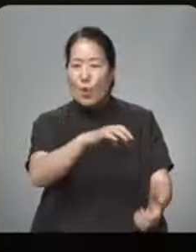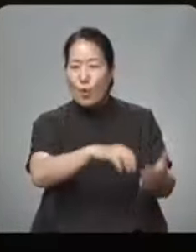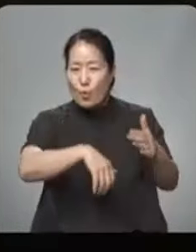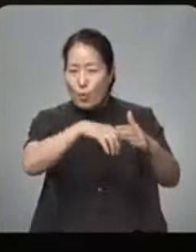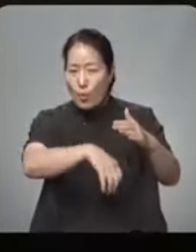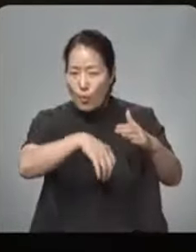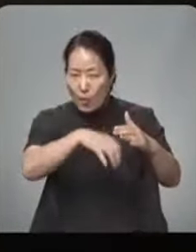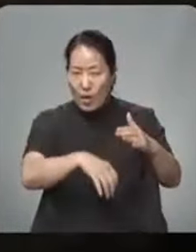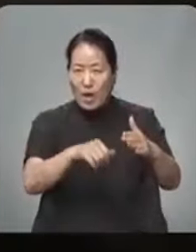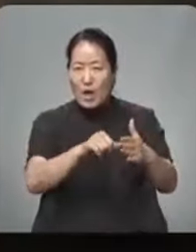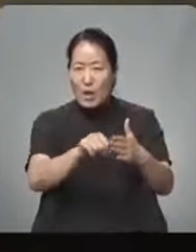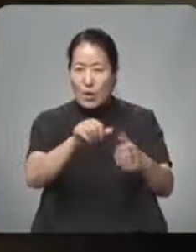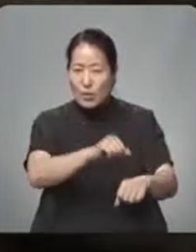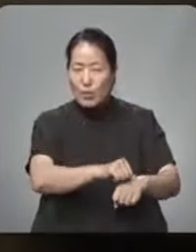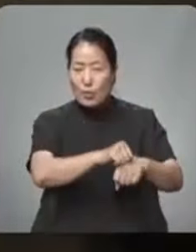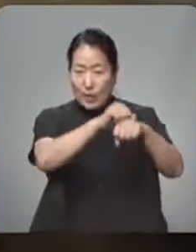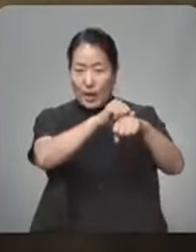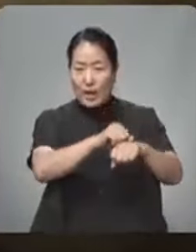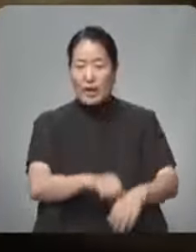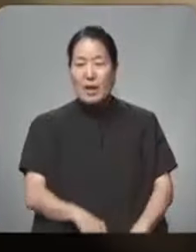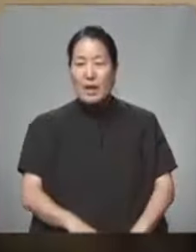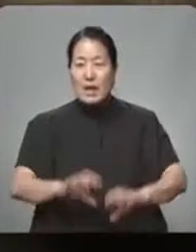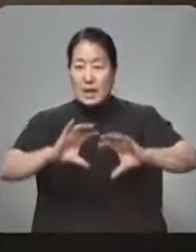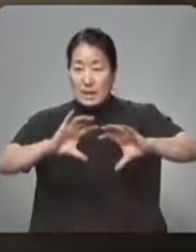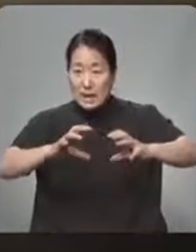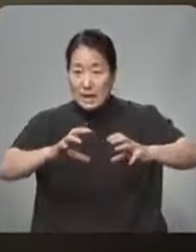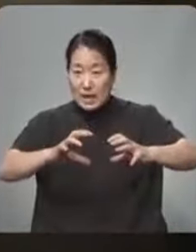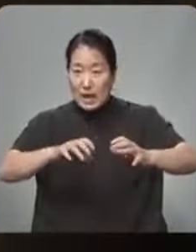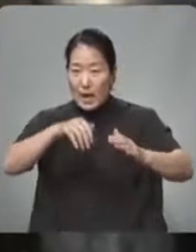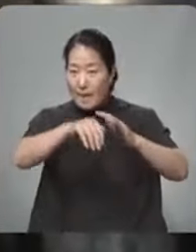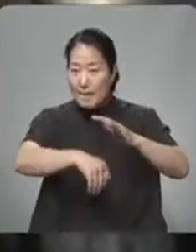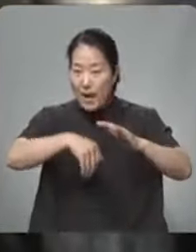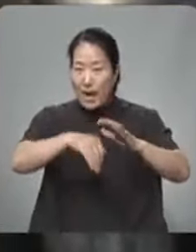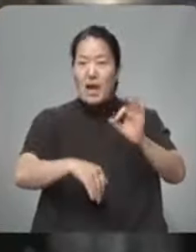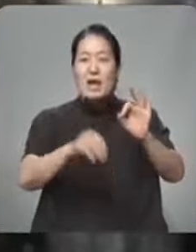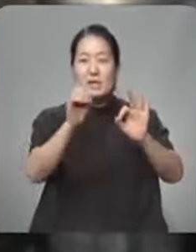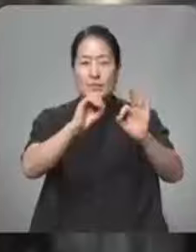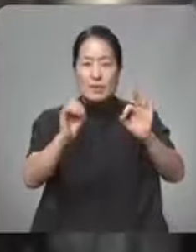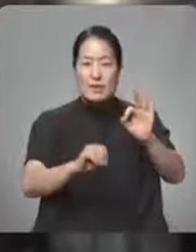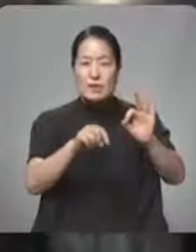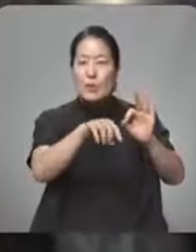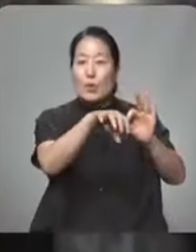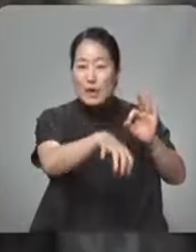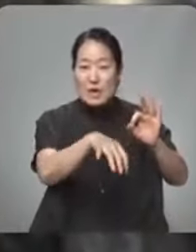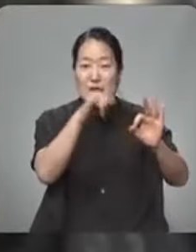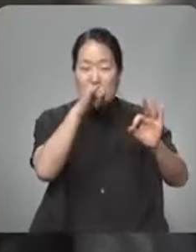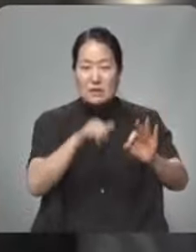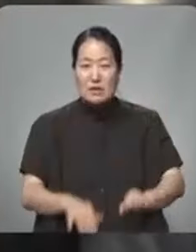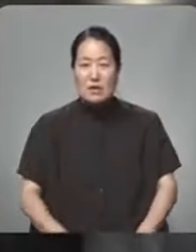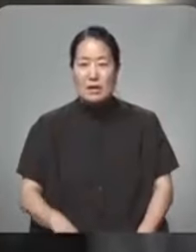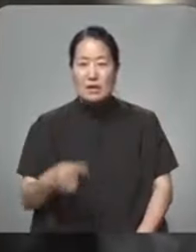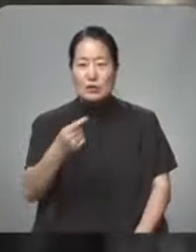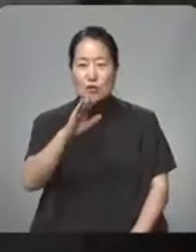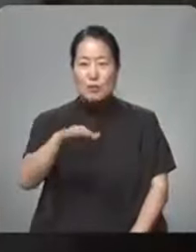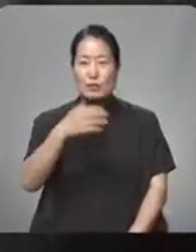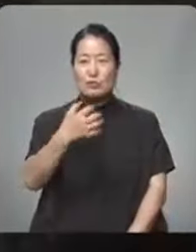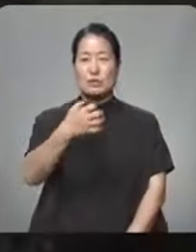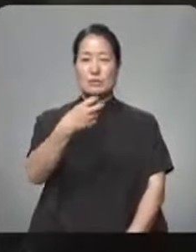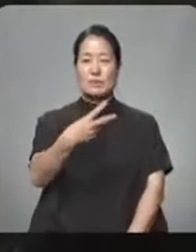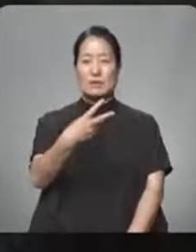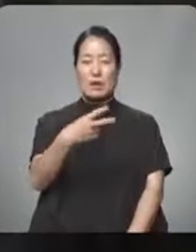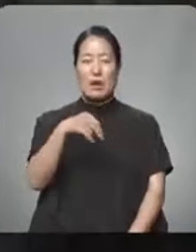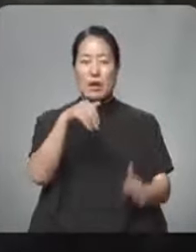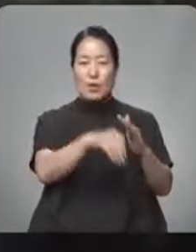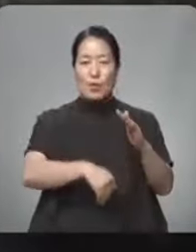보고였습니다. 당시 세계 텅스텐 생산량의 10%를 차지했습니다. 그러다 채산성 악화로 1992년